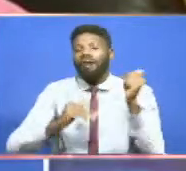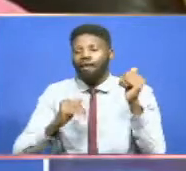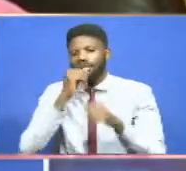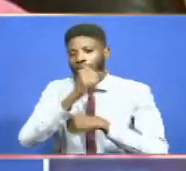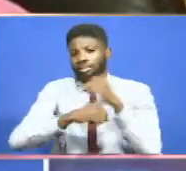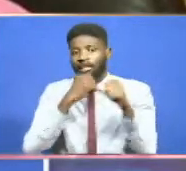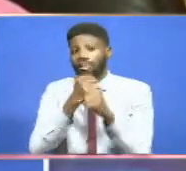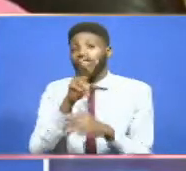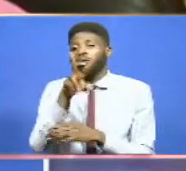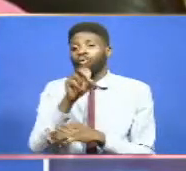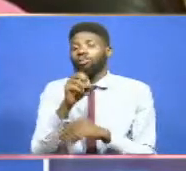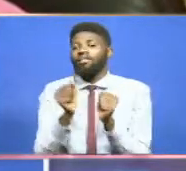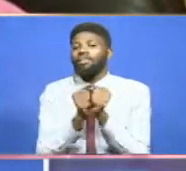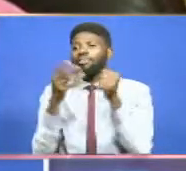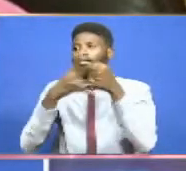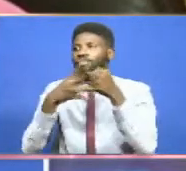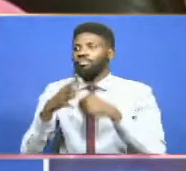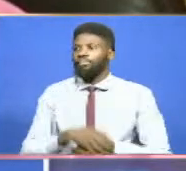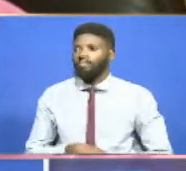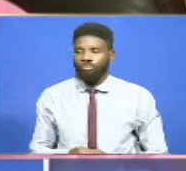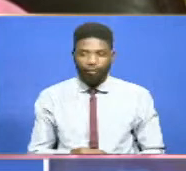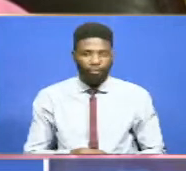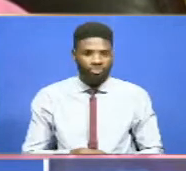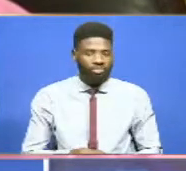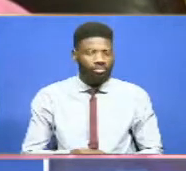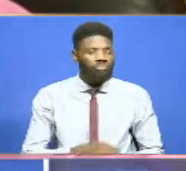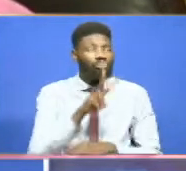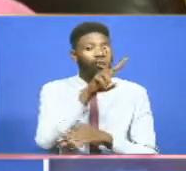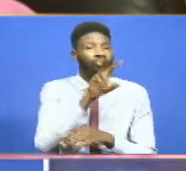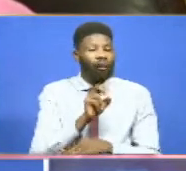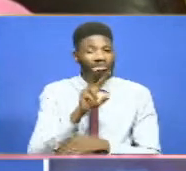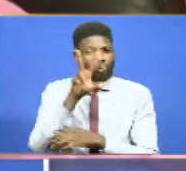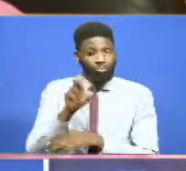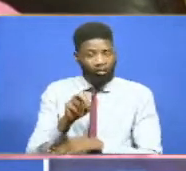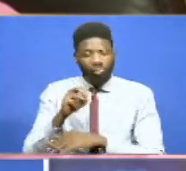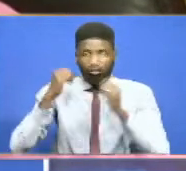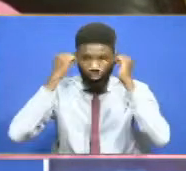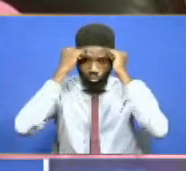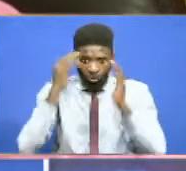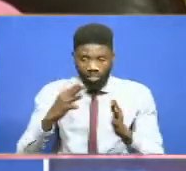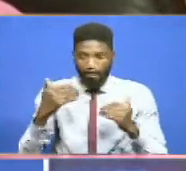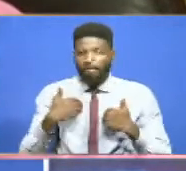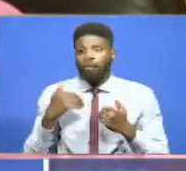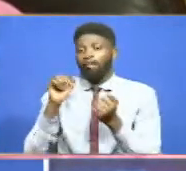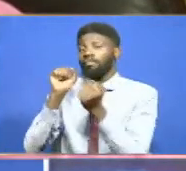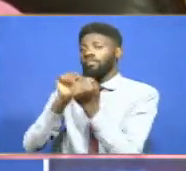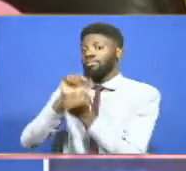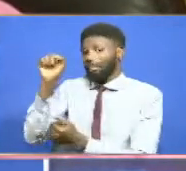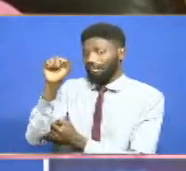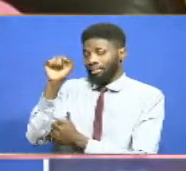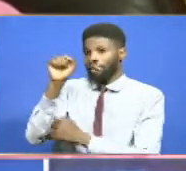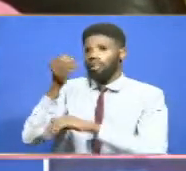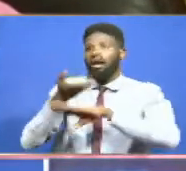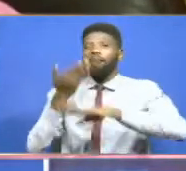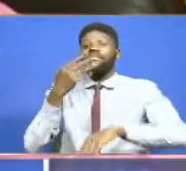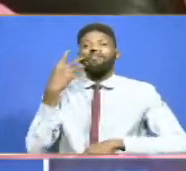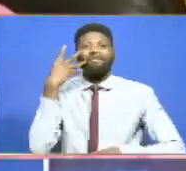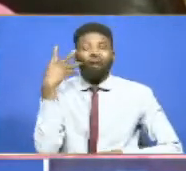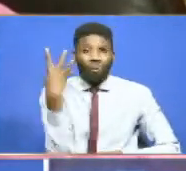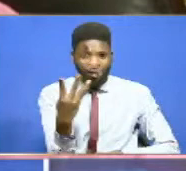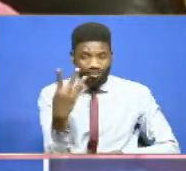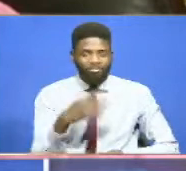2019. The 2020 candidates, we had 15 candidates who were above 400, and